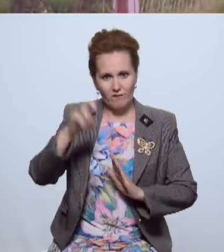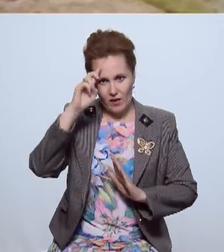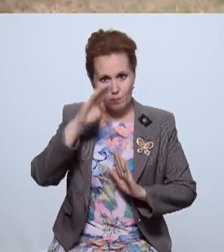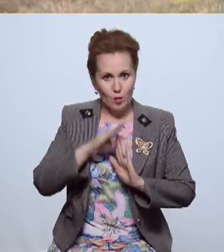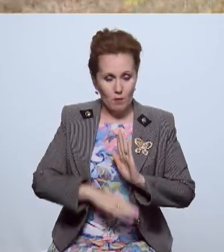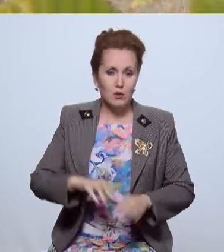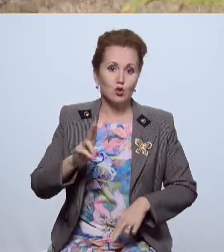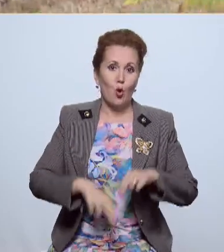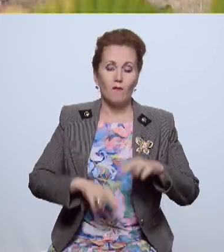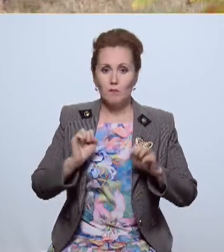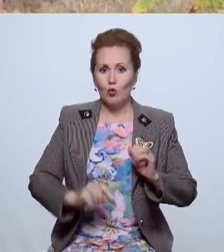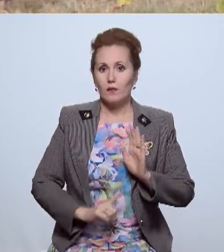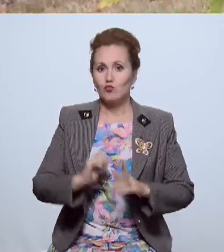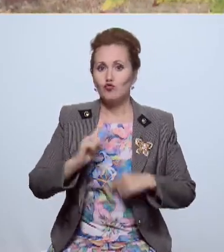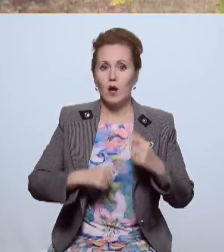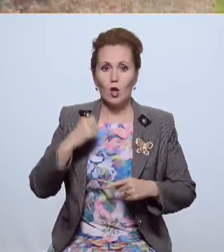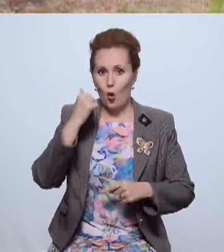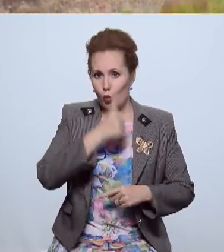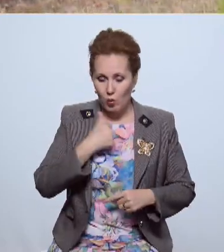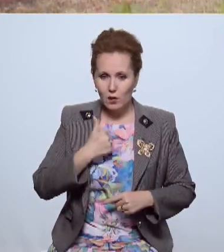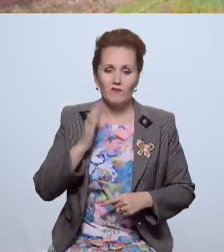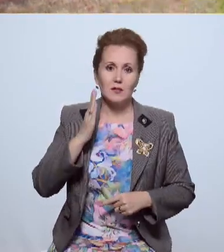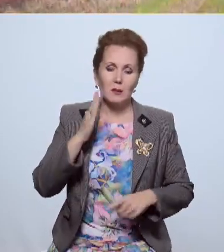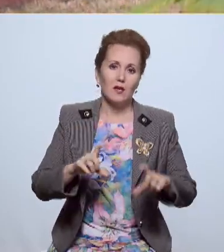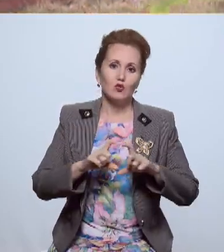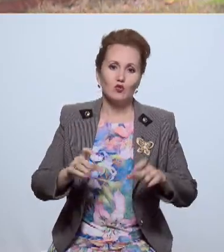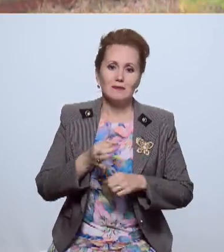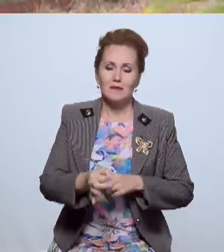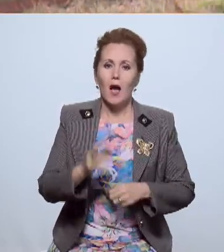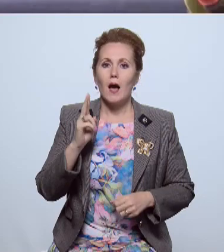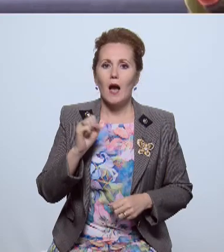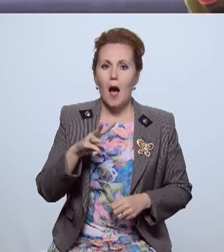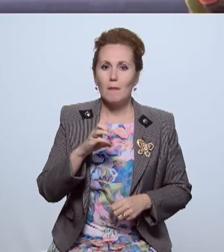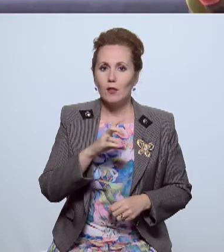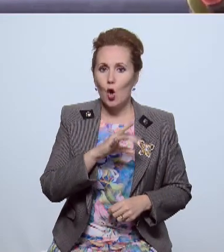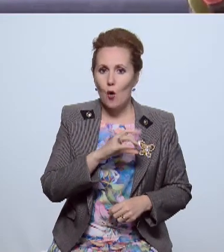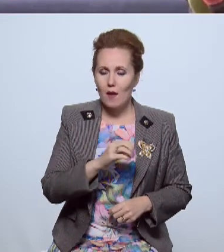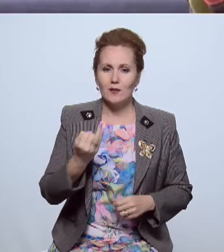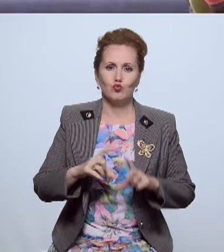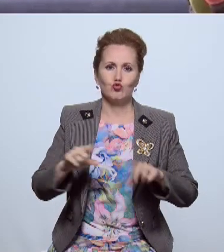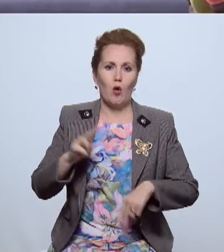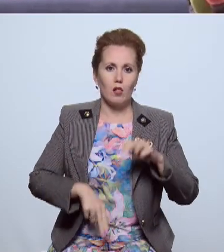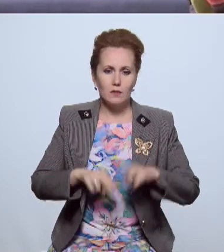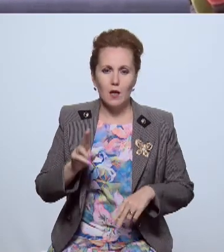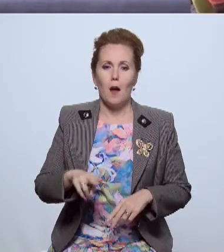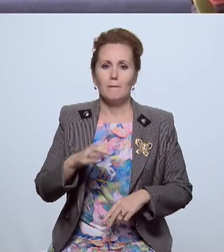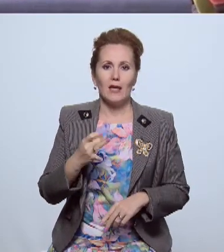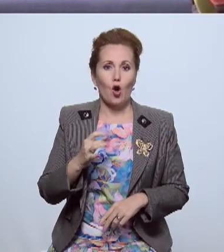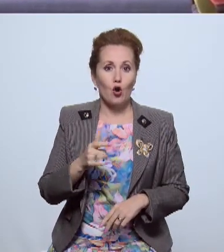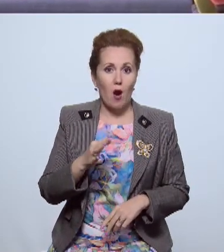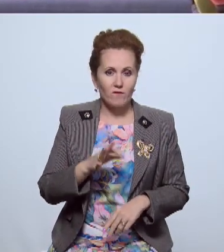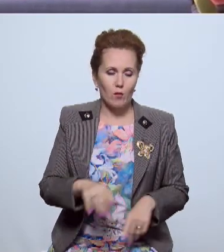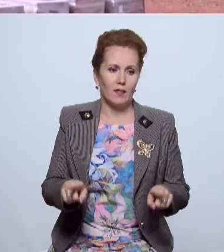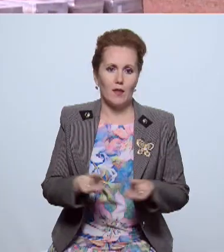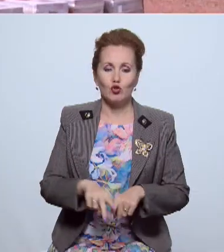Строительство может начаться уже через год в перспективе школы в Каменном и Пирогово. А ближайшие планы – завершить строительство школ в Пычанках и Игуле.